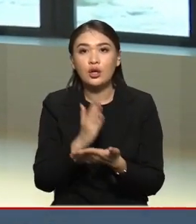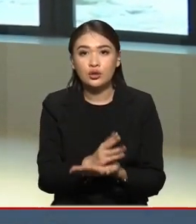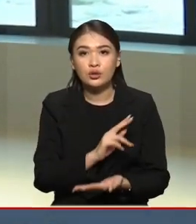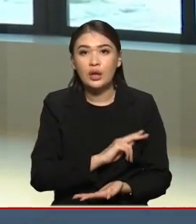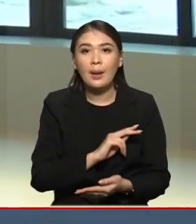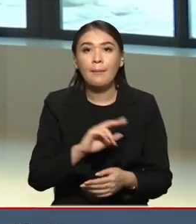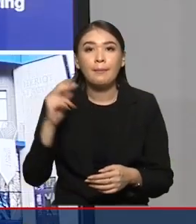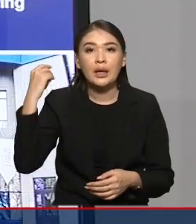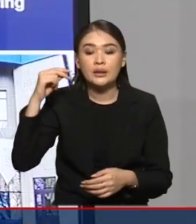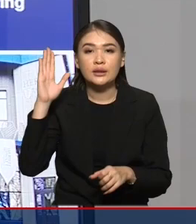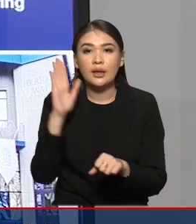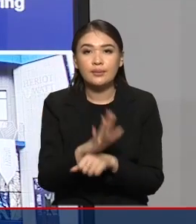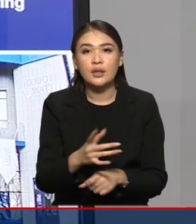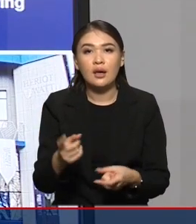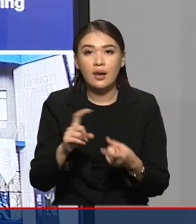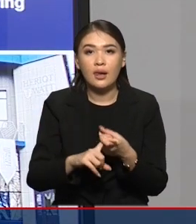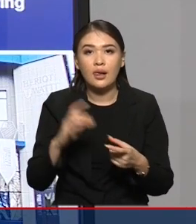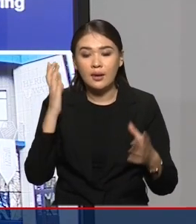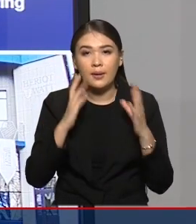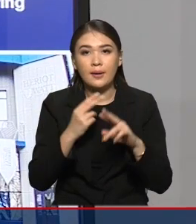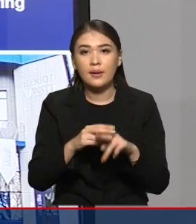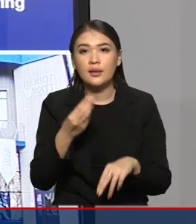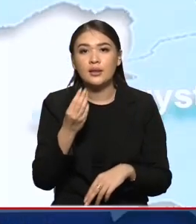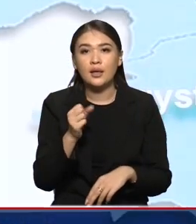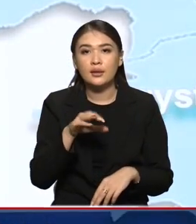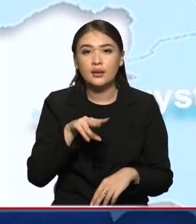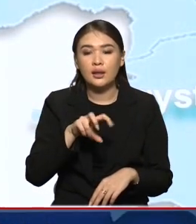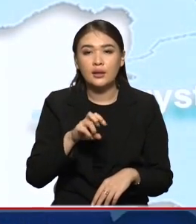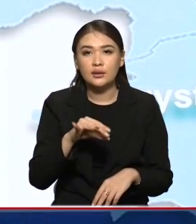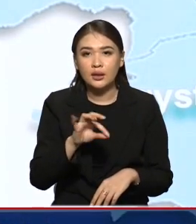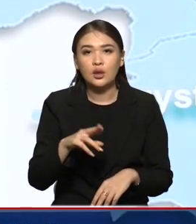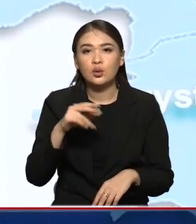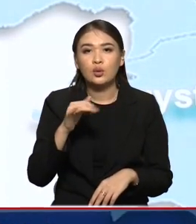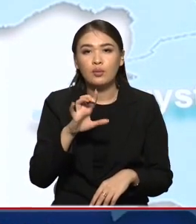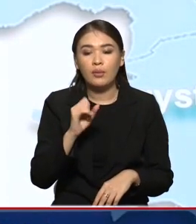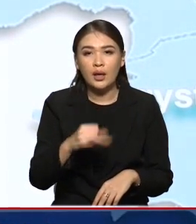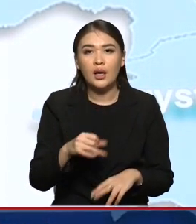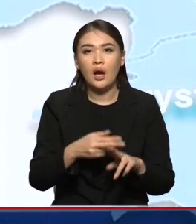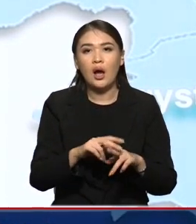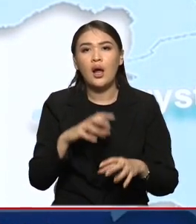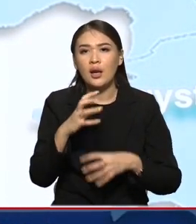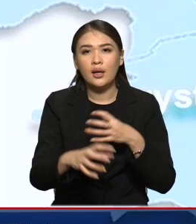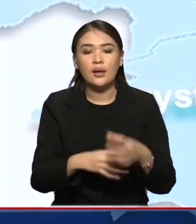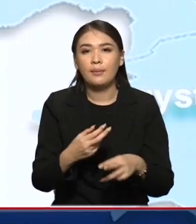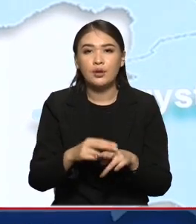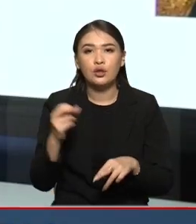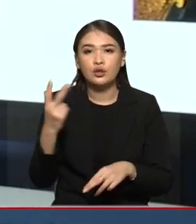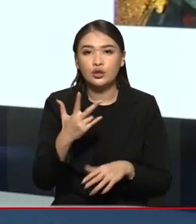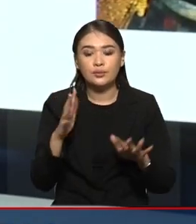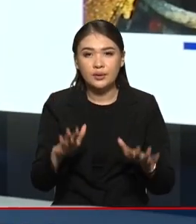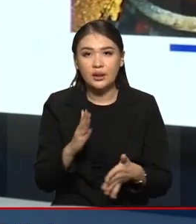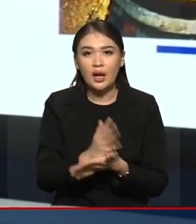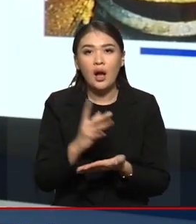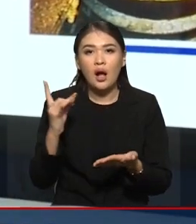президент тапсырмасының жемісі. Аталған университеттің Шотландияда, Дубайда және Малайзияда әлем бойынша небәрі үш қана филиалы бар.